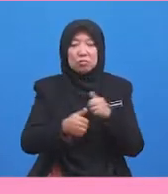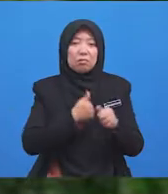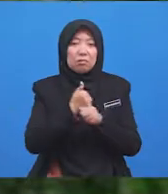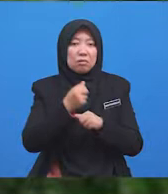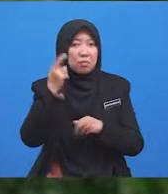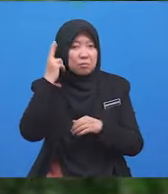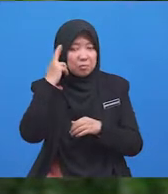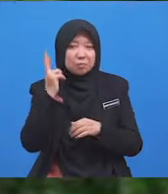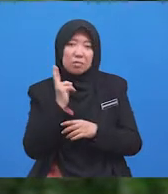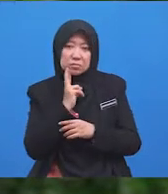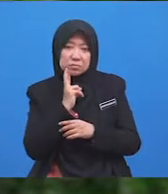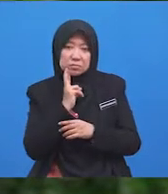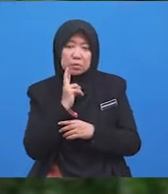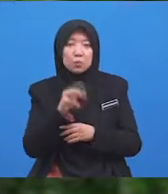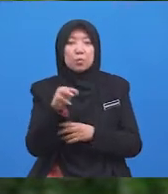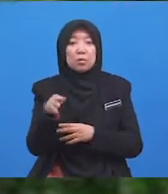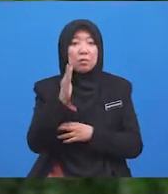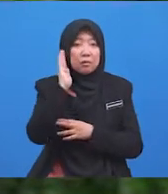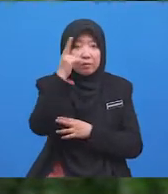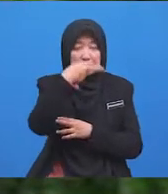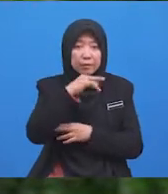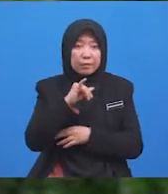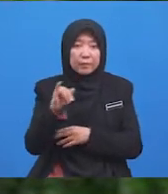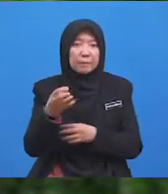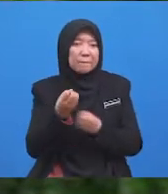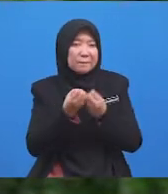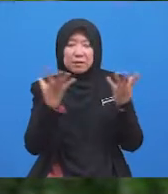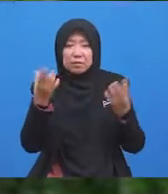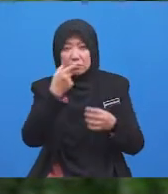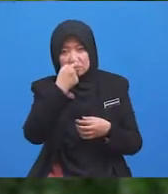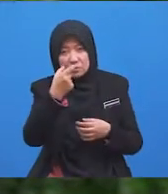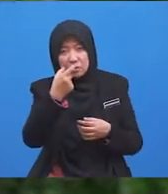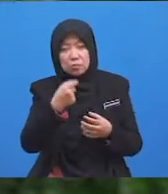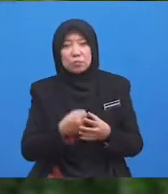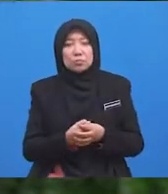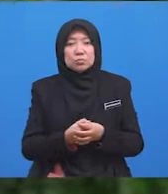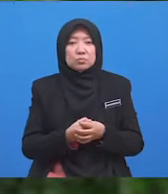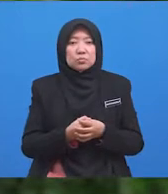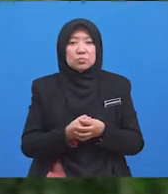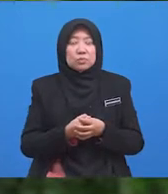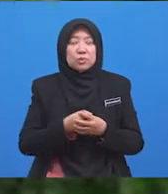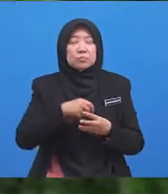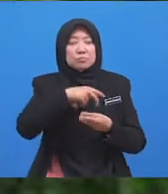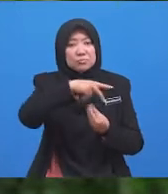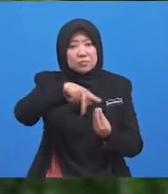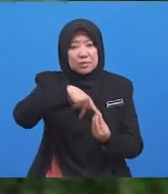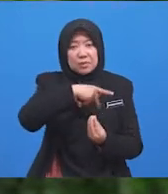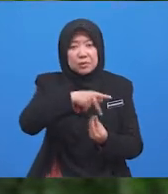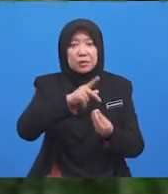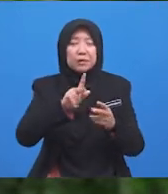remaja murid-murid akan berhadapan dengan pelbagai godaan sama Ade dari segi persekitaran